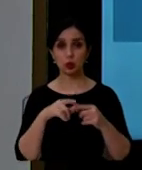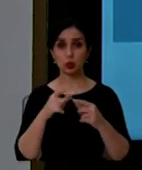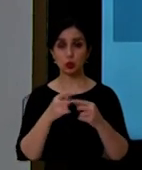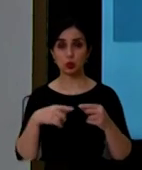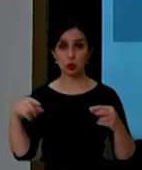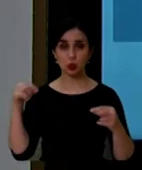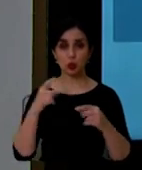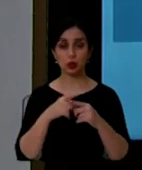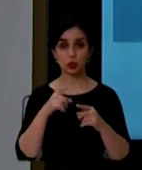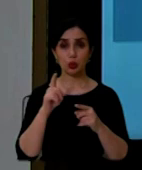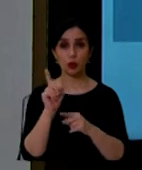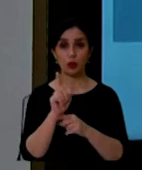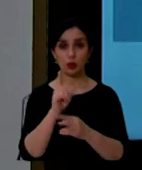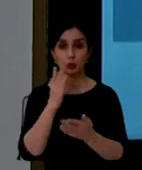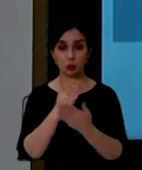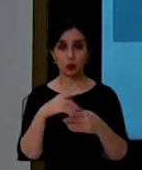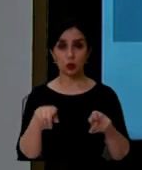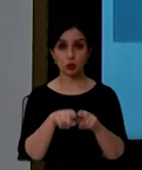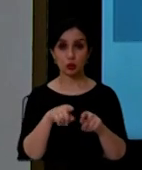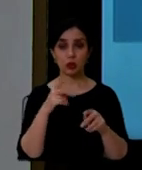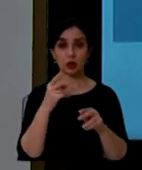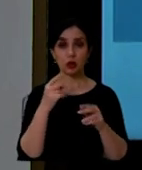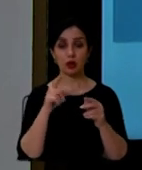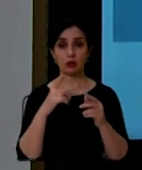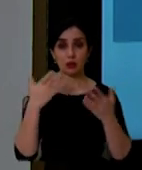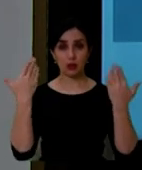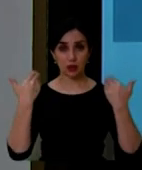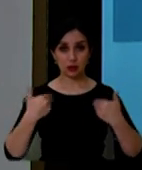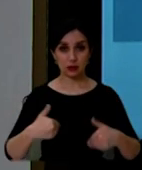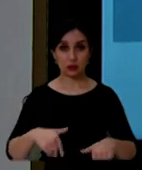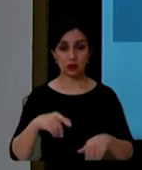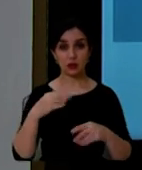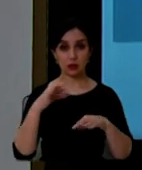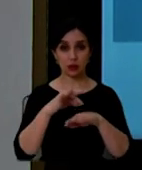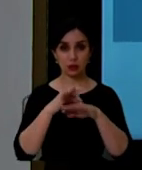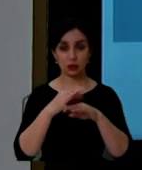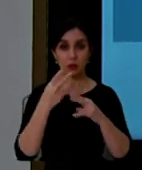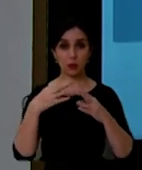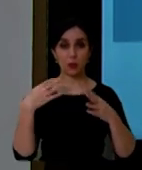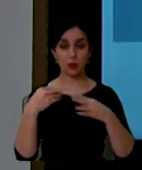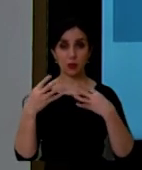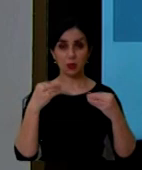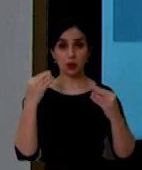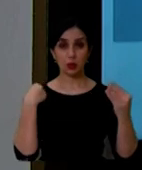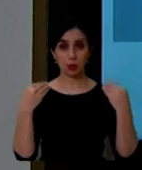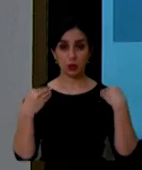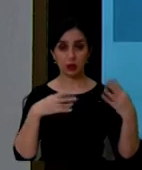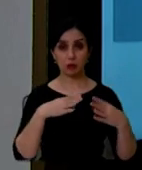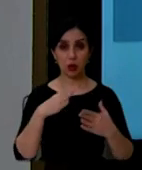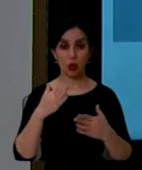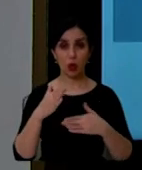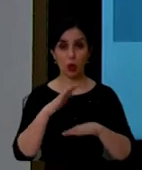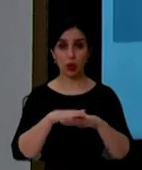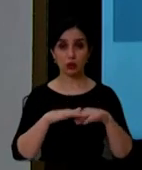bolişi südralı biyruçlərgə uxşasa, tənasının patlar bilən qöpləngəlləgi və aldingi